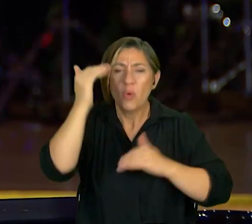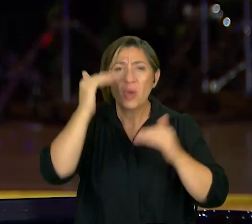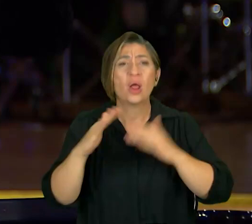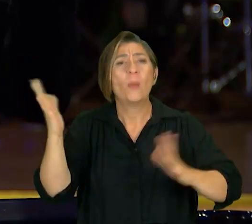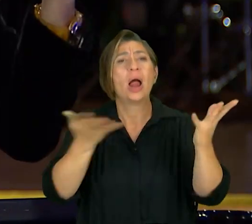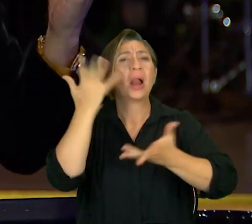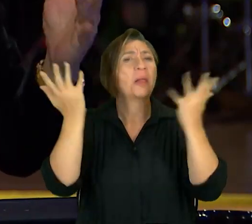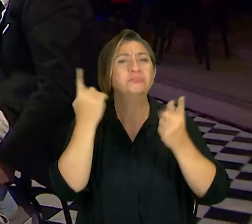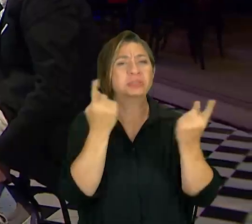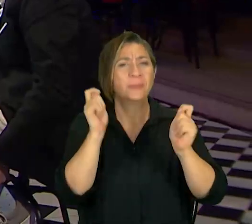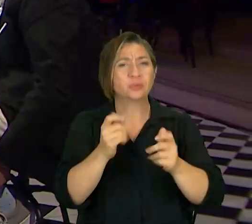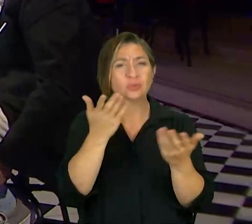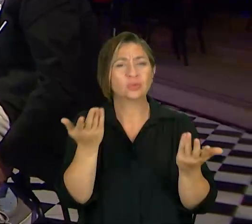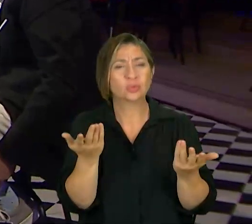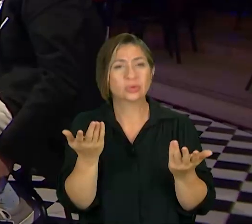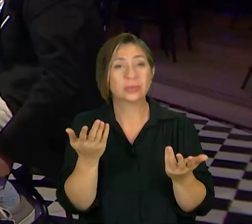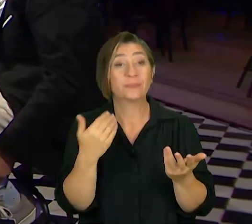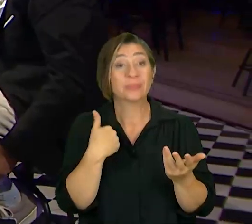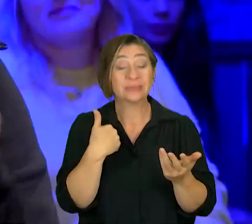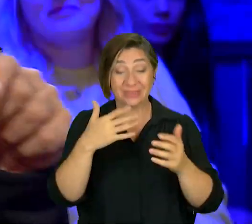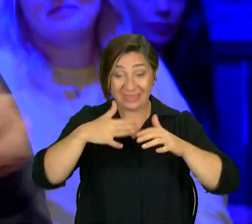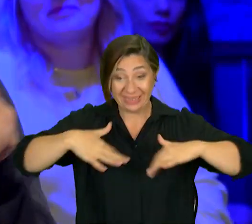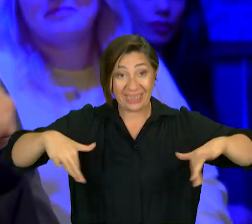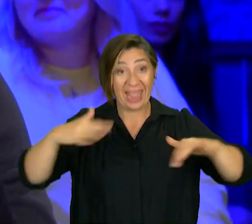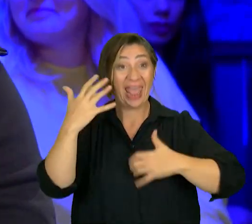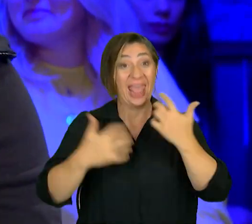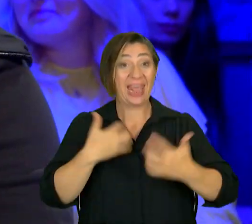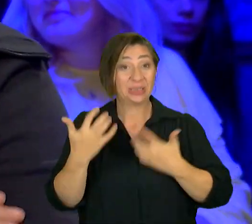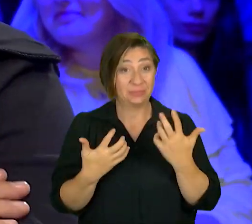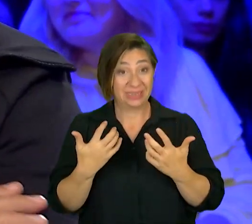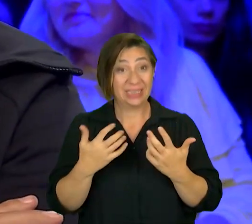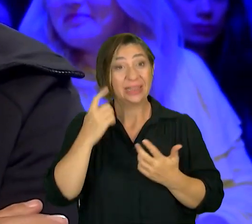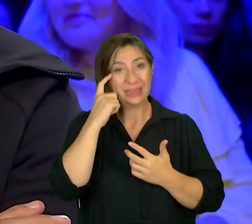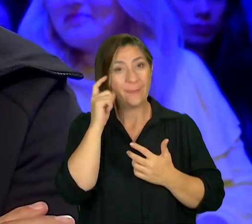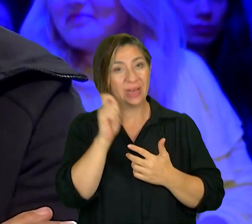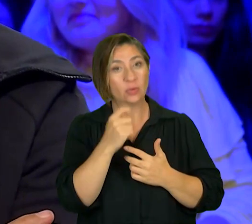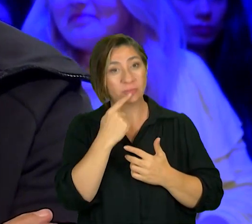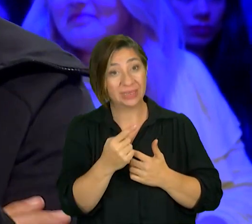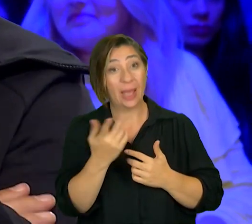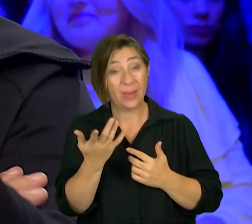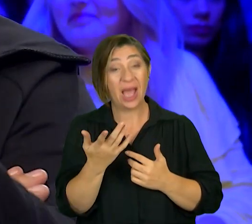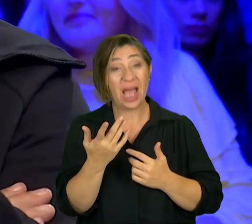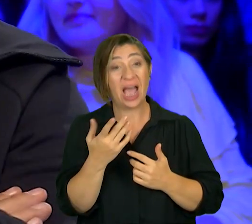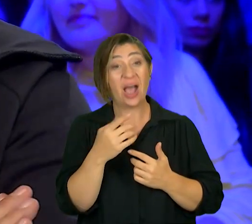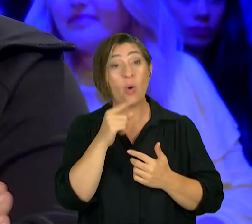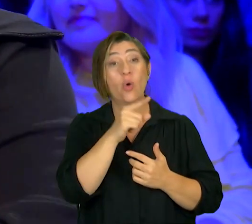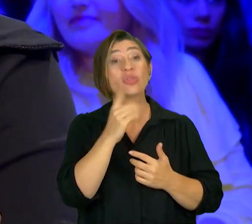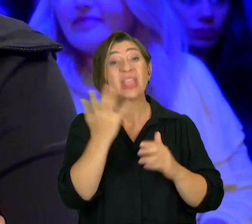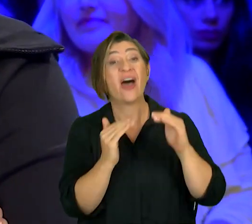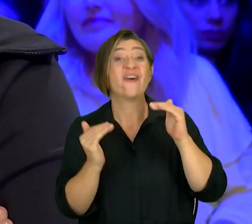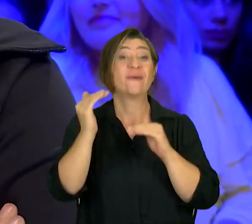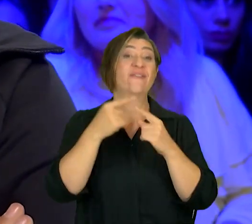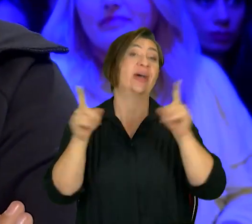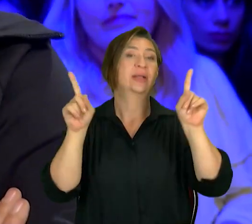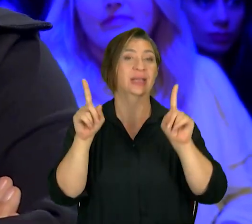hebele güblük diye bir şey yapıyorsunuz. Yine de bizim sahnedeki enerjimizi tahmin ediyorum dedin ama evet. Umduğundan daha